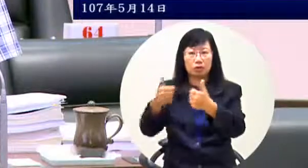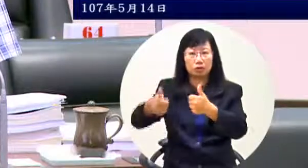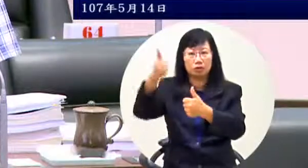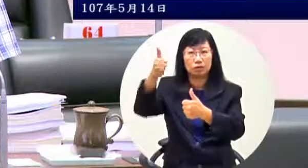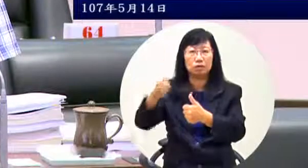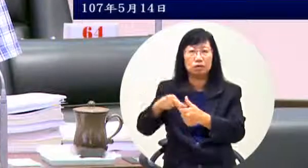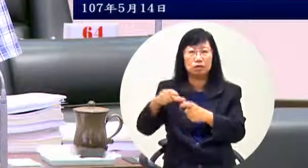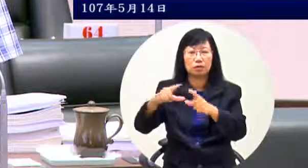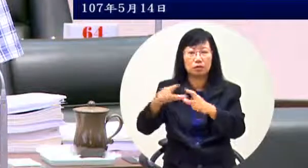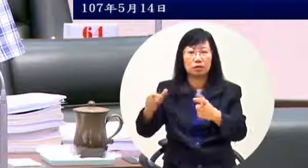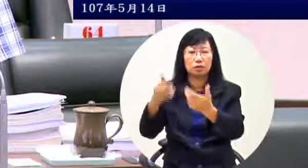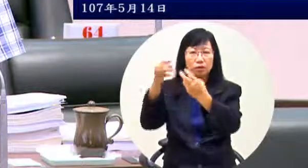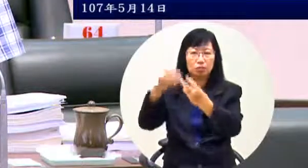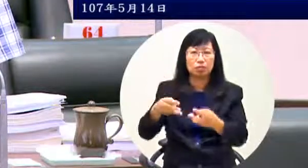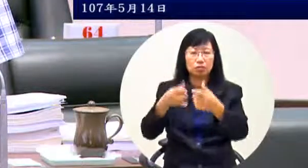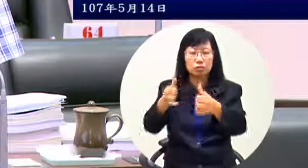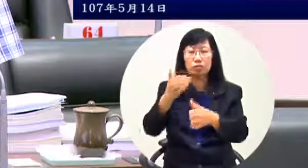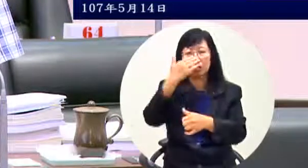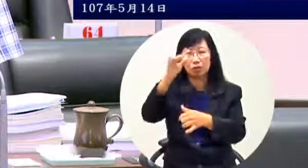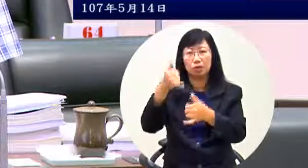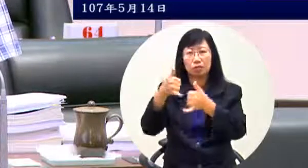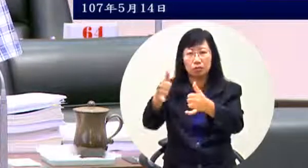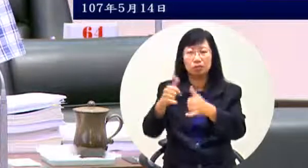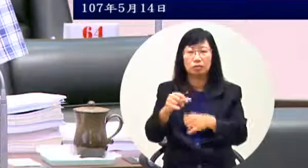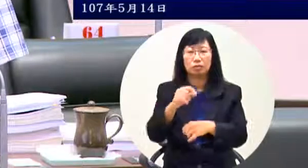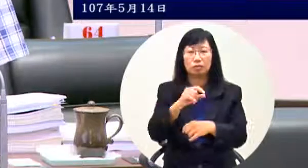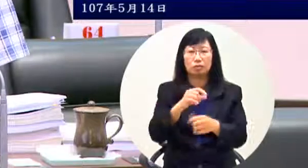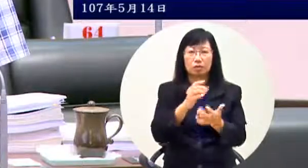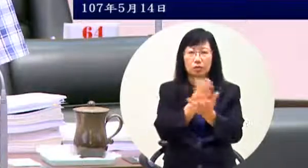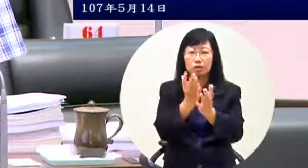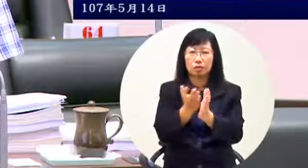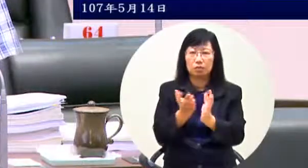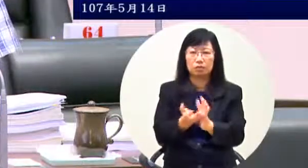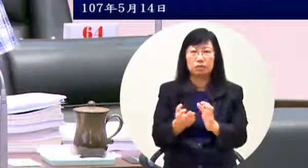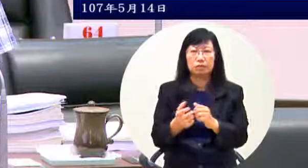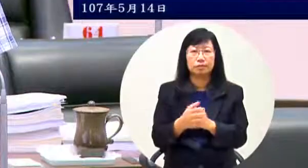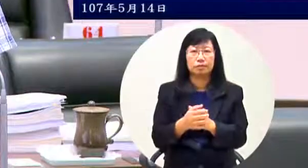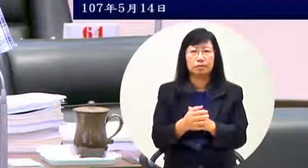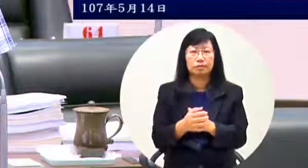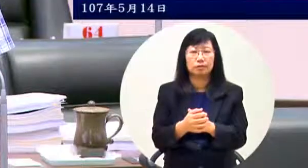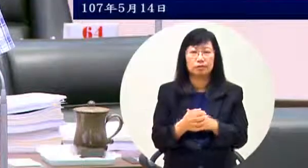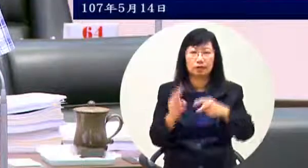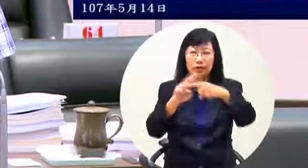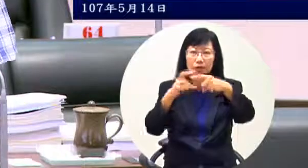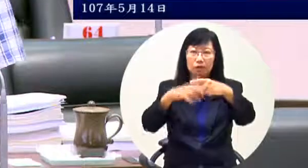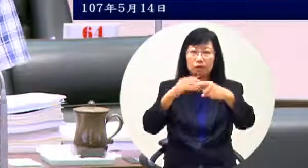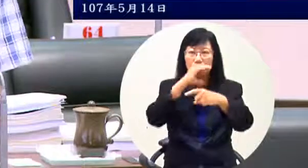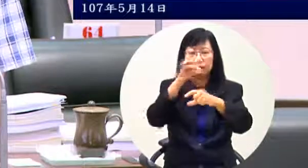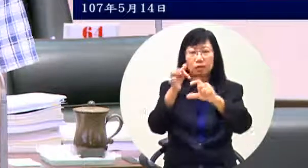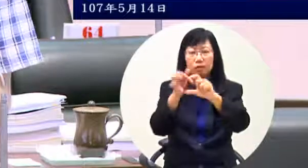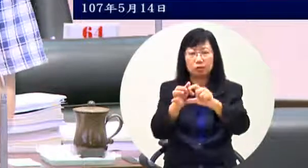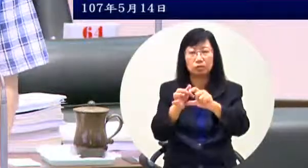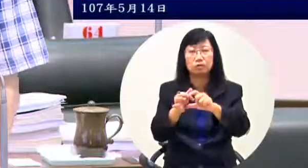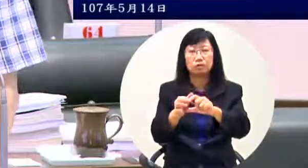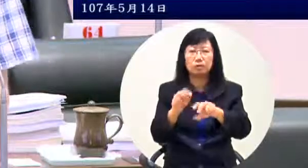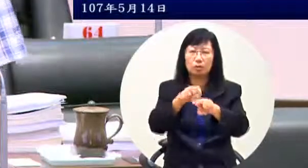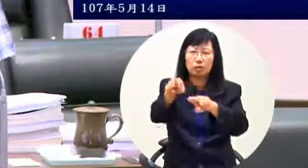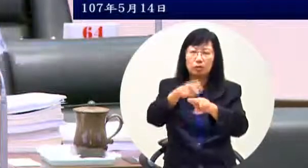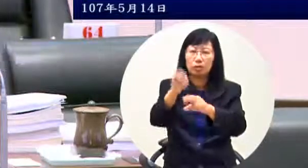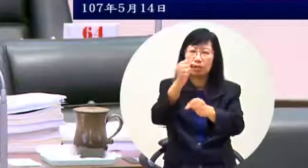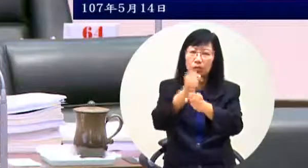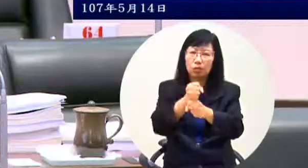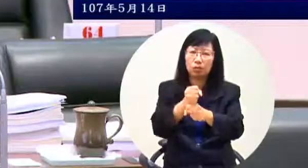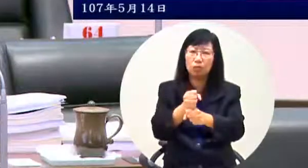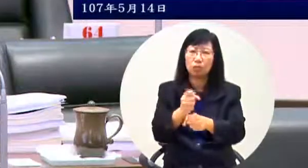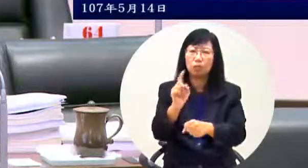路等等的，林雅区的那些用地上的干什么？干脆用地下的，要